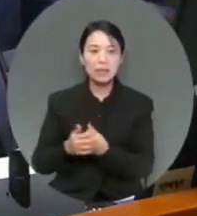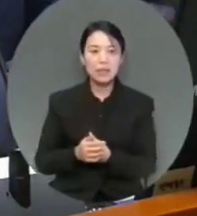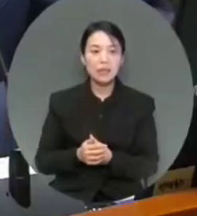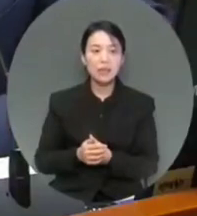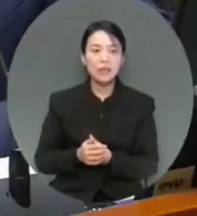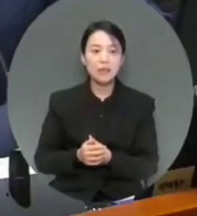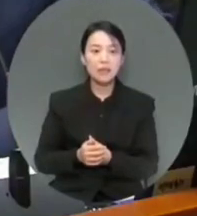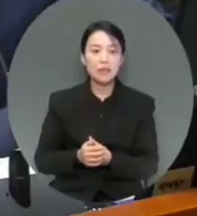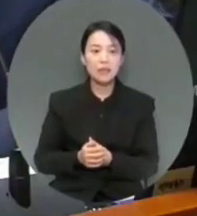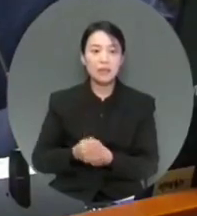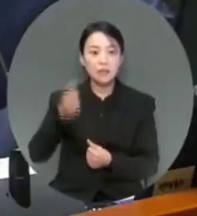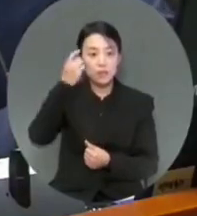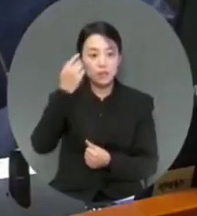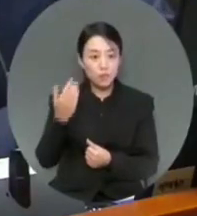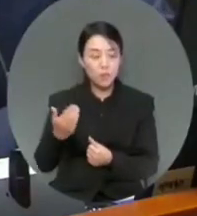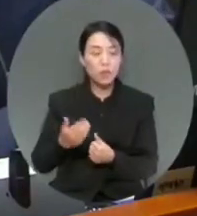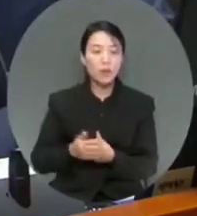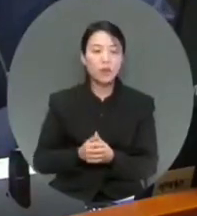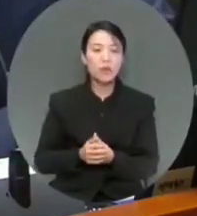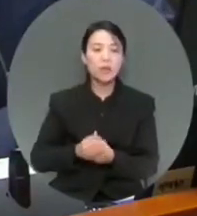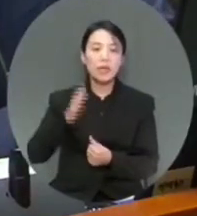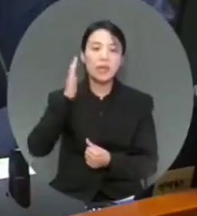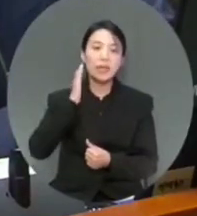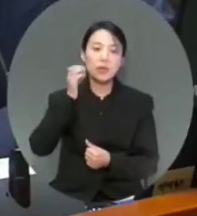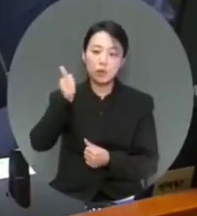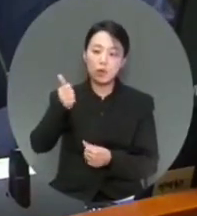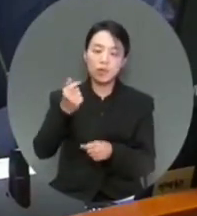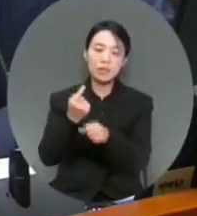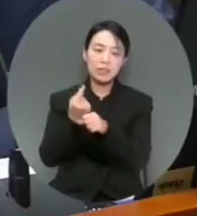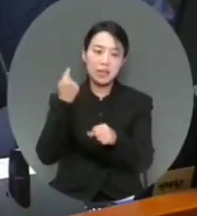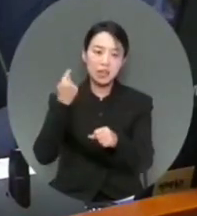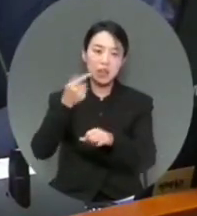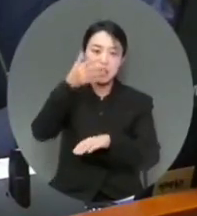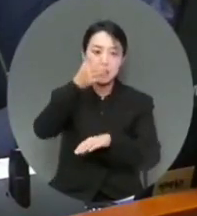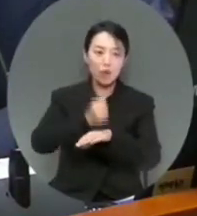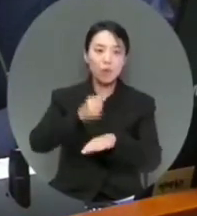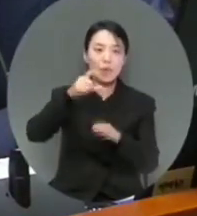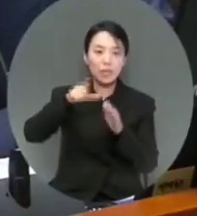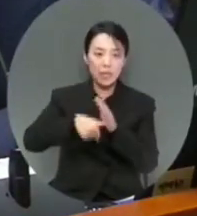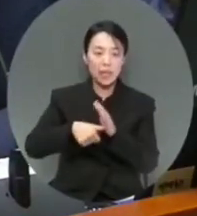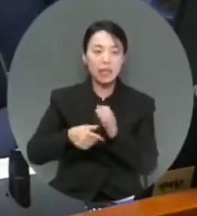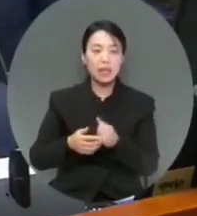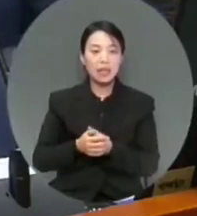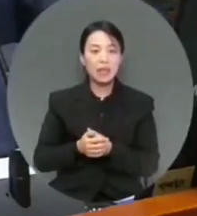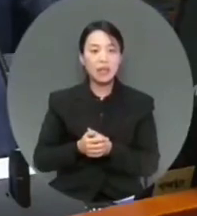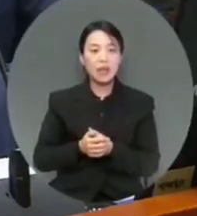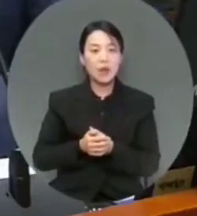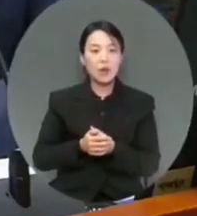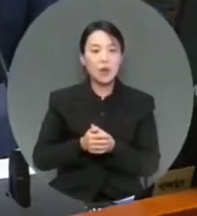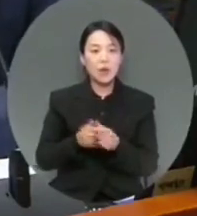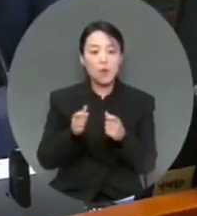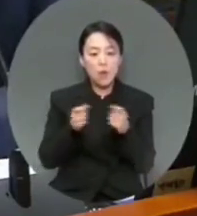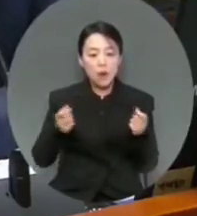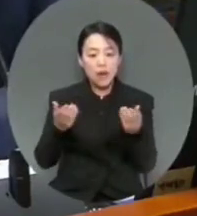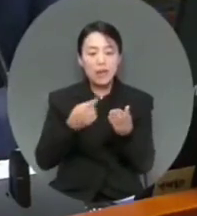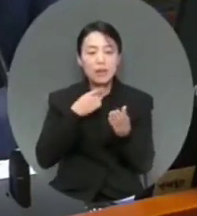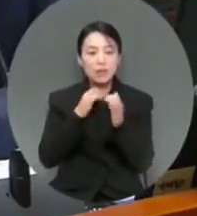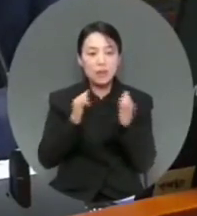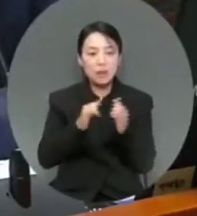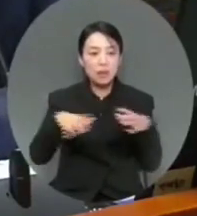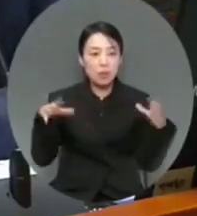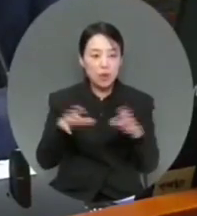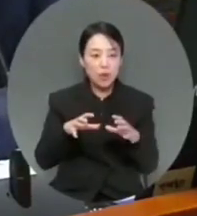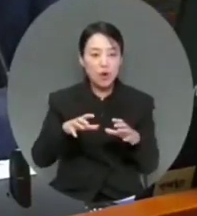이러저러 확인을 해 보면 대통령은 작년 연말에 과학기술계 원로들과 대화를 하는 과정 속에서 R&D